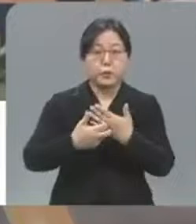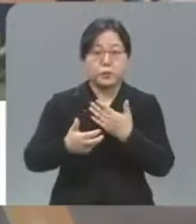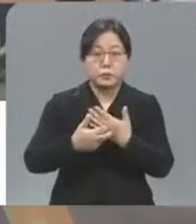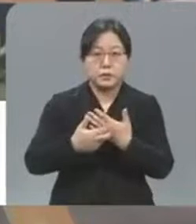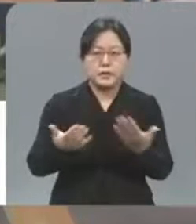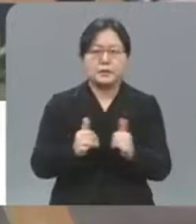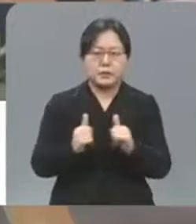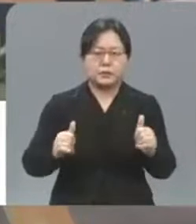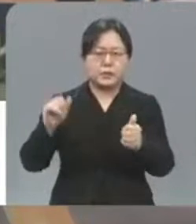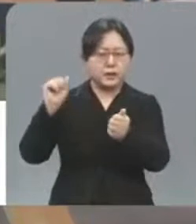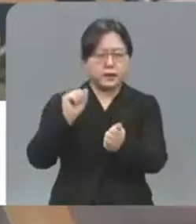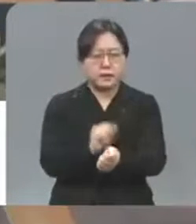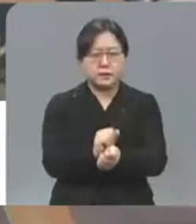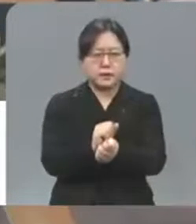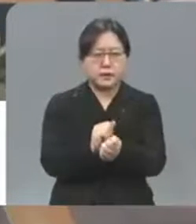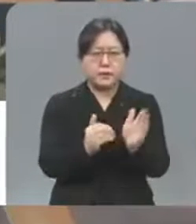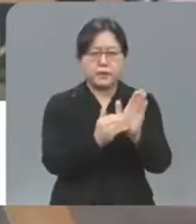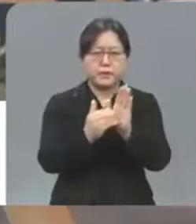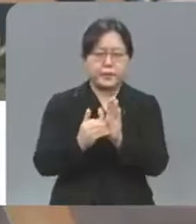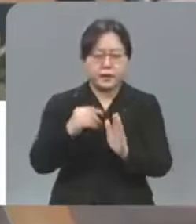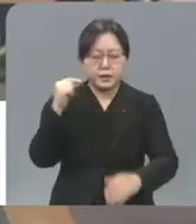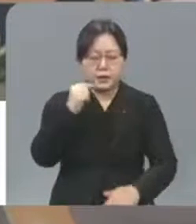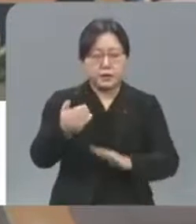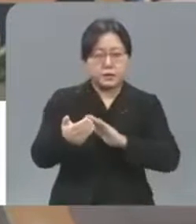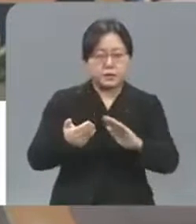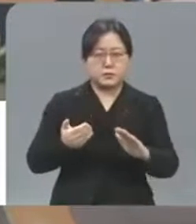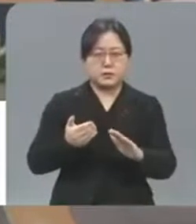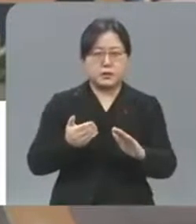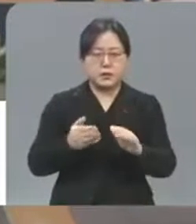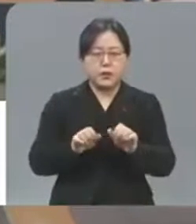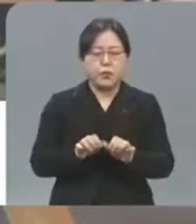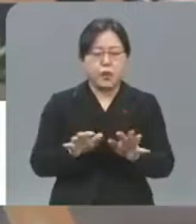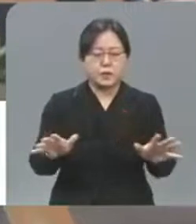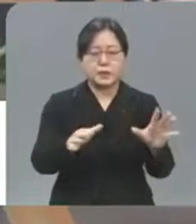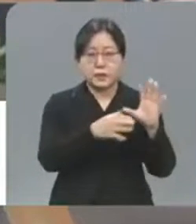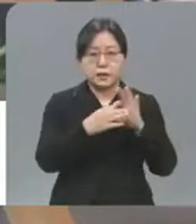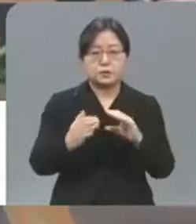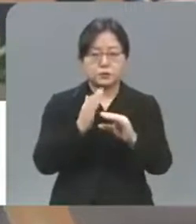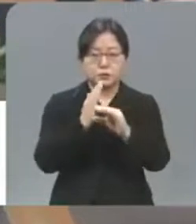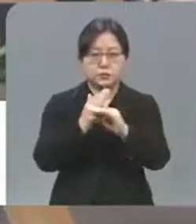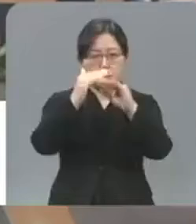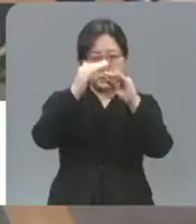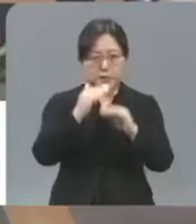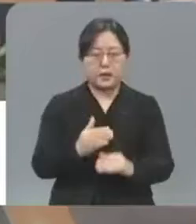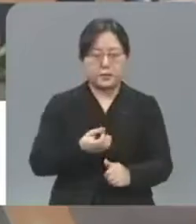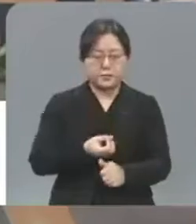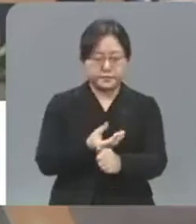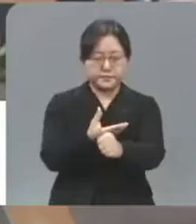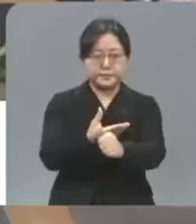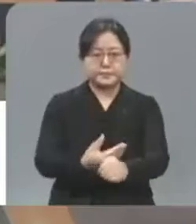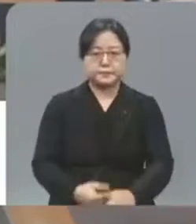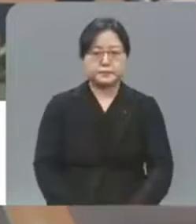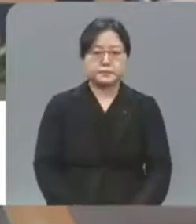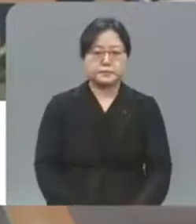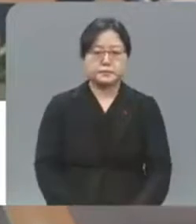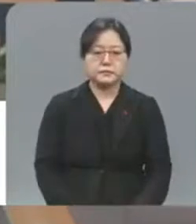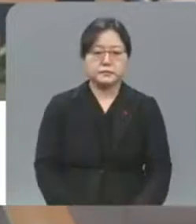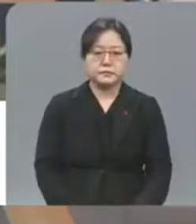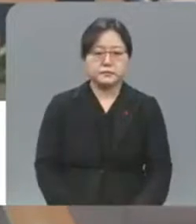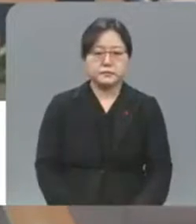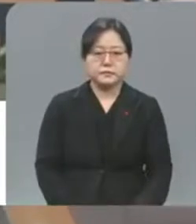직원도 감염되는 등 방역 강화 를 앞두고 코로나 확산 새가 이어지고 있습니다 보도에 손 준수 기자입니다